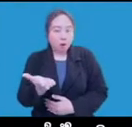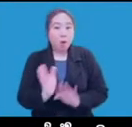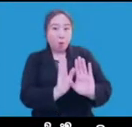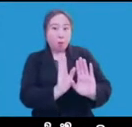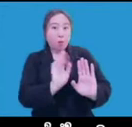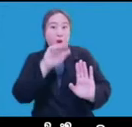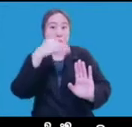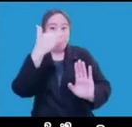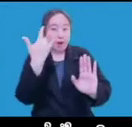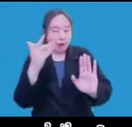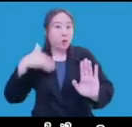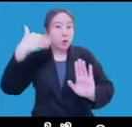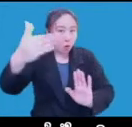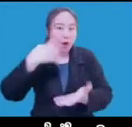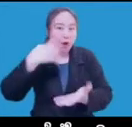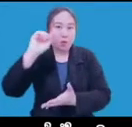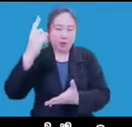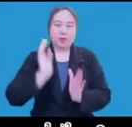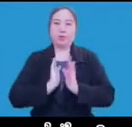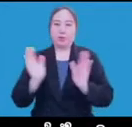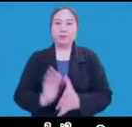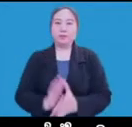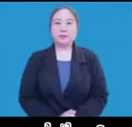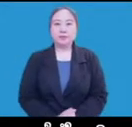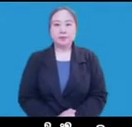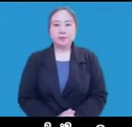ทิ้งไว้ตรงนี้ก่อนนะครับแล้วเดี๋ยวจะกลับมาช่วงต่อไปนะครับขอบคุณครับ